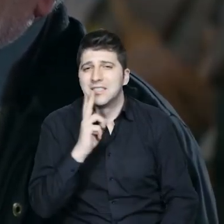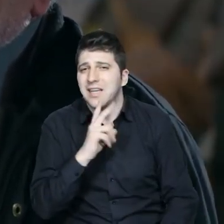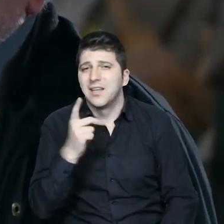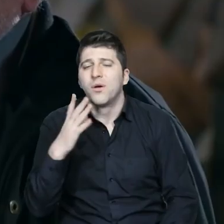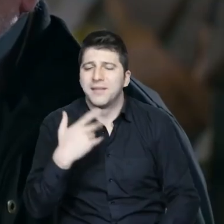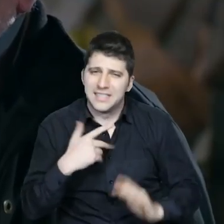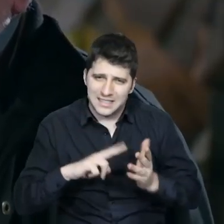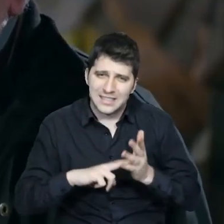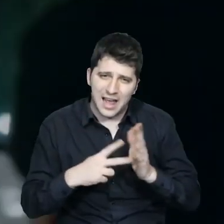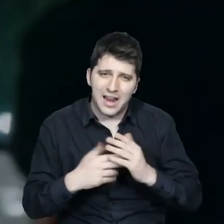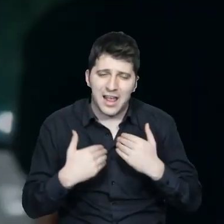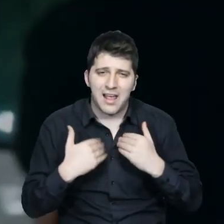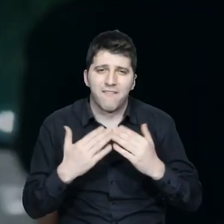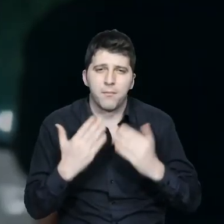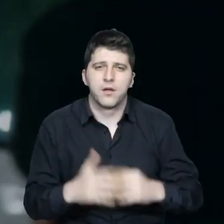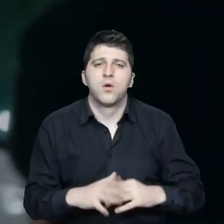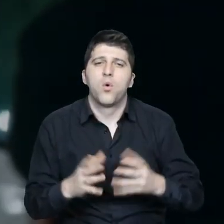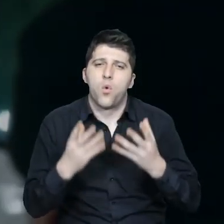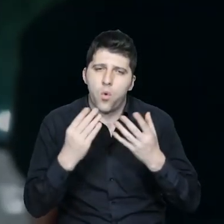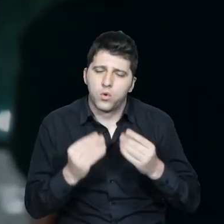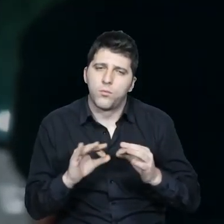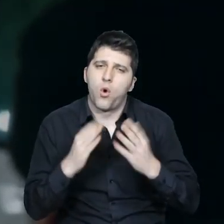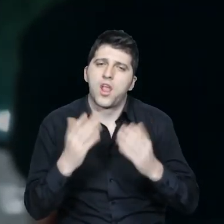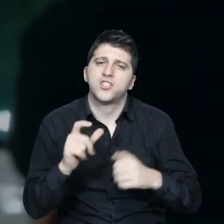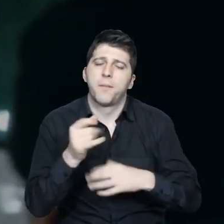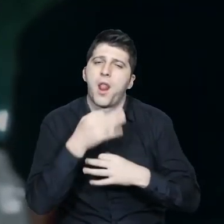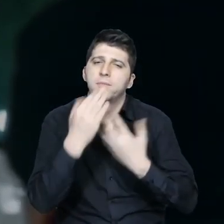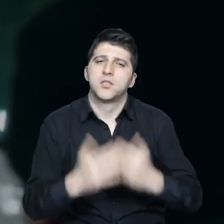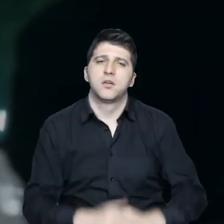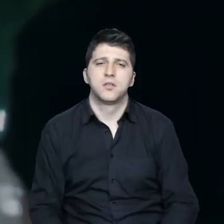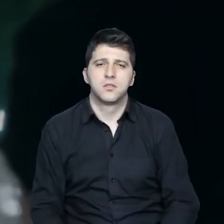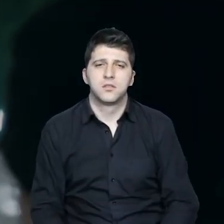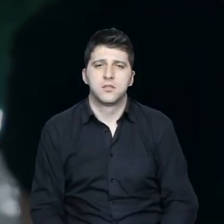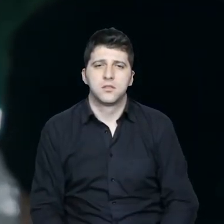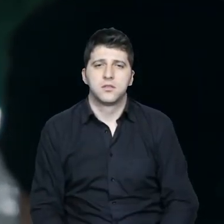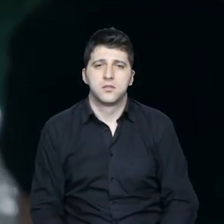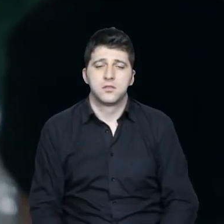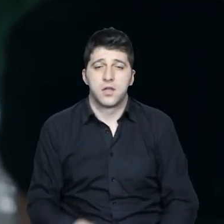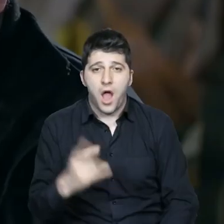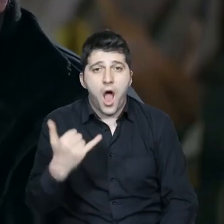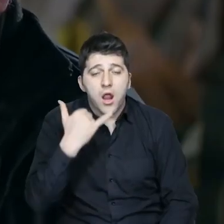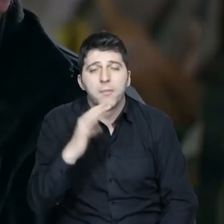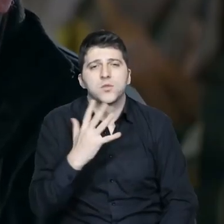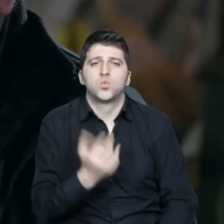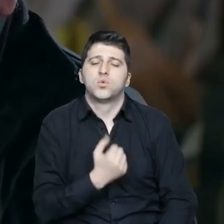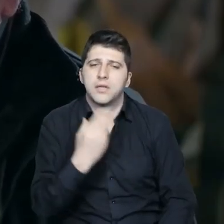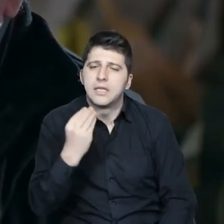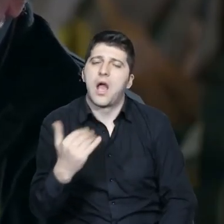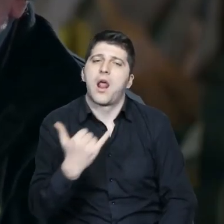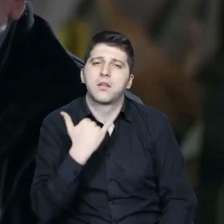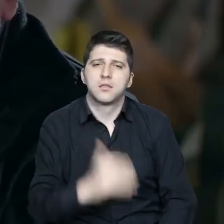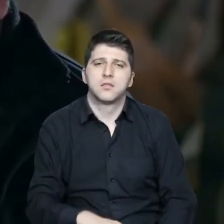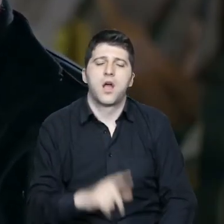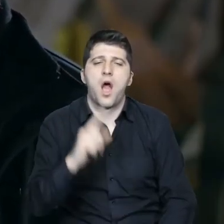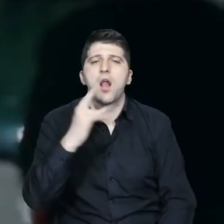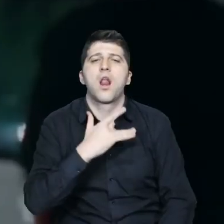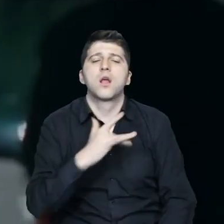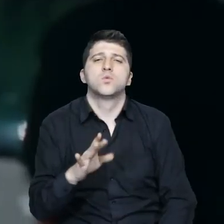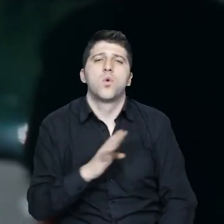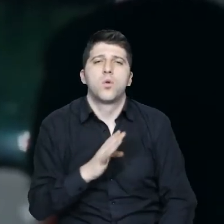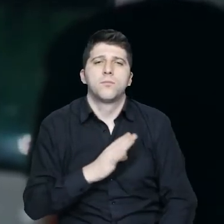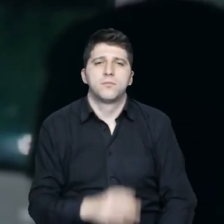ben idare ederdim evde ama. Ya olur mu öyle şey Cemil amca? Asıl aramasan gücenirdin. İyi ki aradın. Allah razı olsun